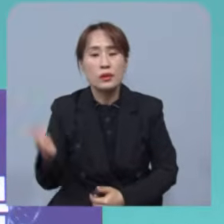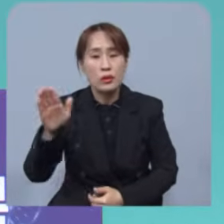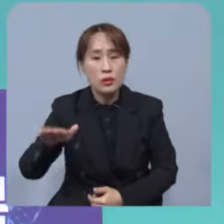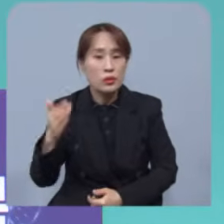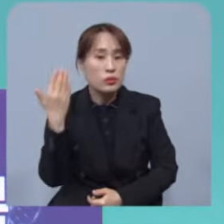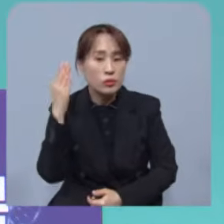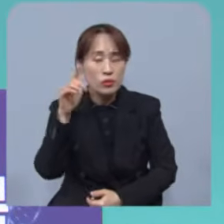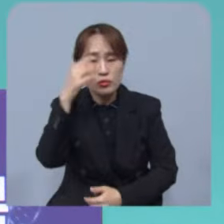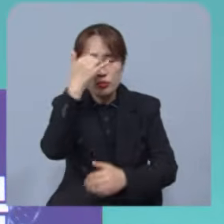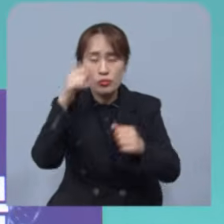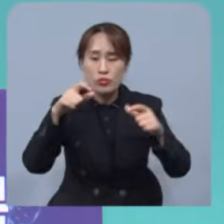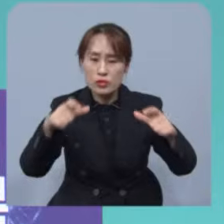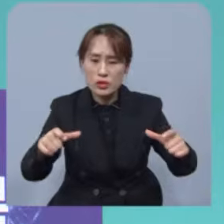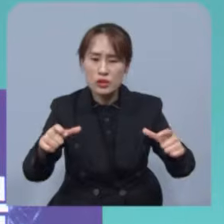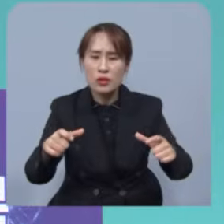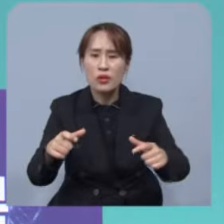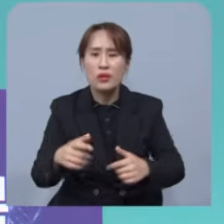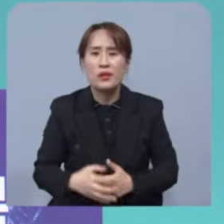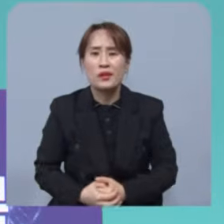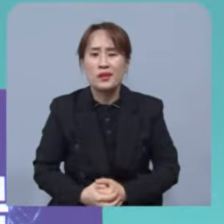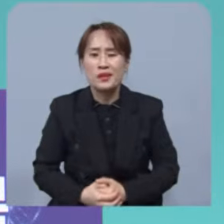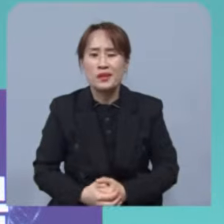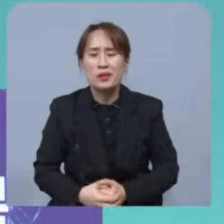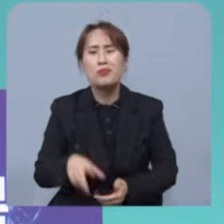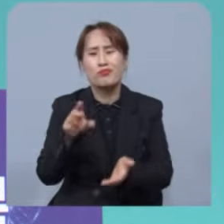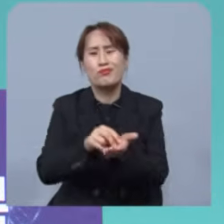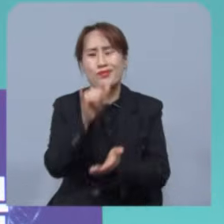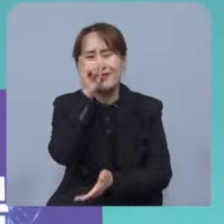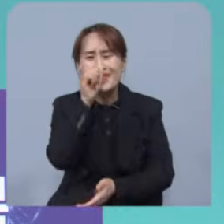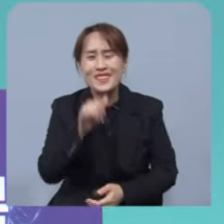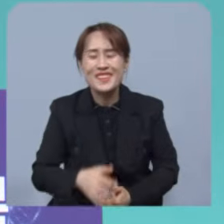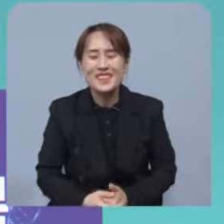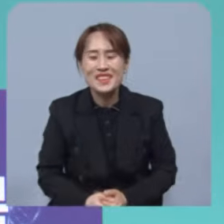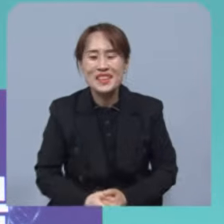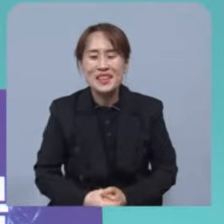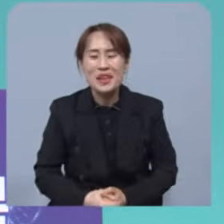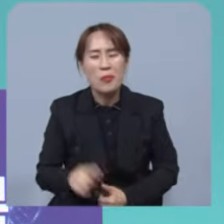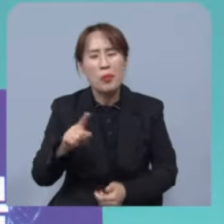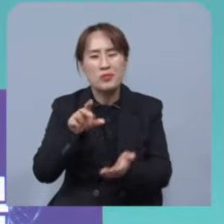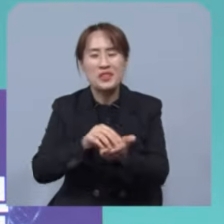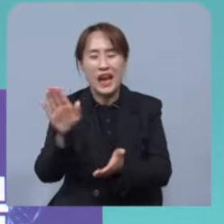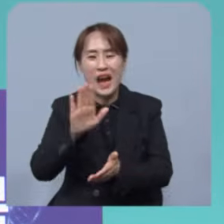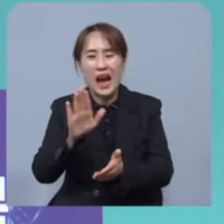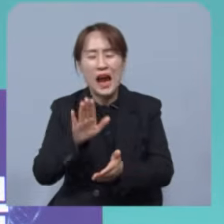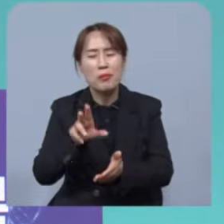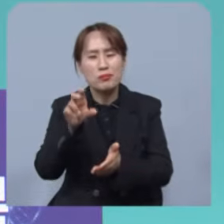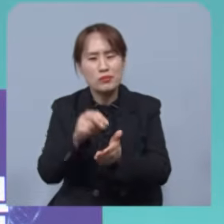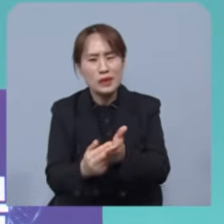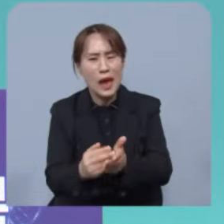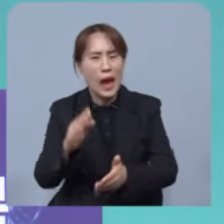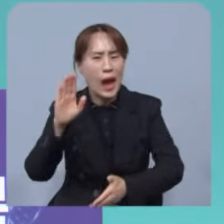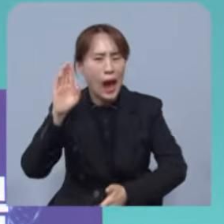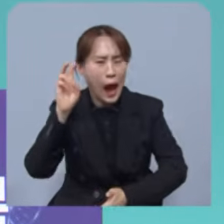최근에 우리 충북이 또 약간의 문제가 생겼어요. 뭐 문제라기보다는 생길 가능성이 생겼어요.